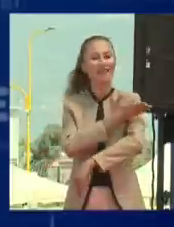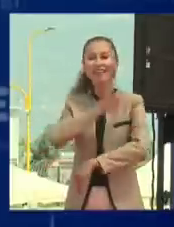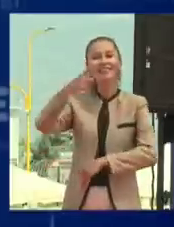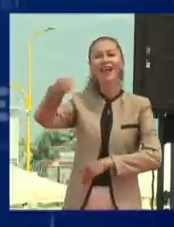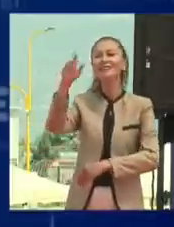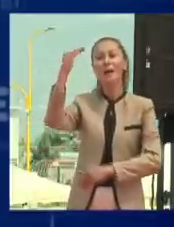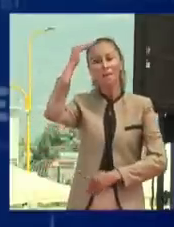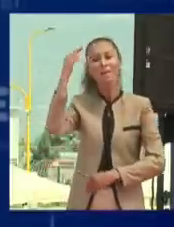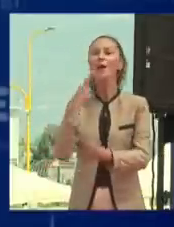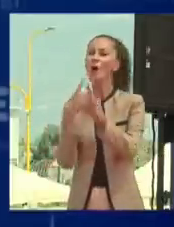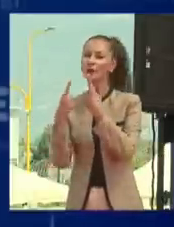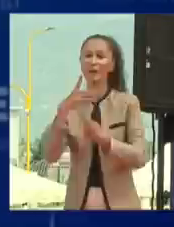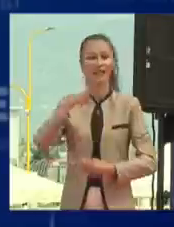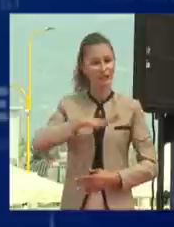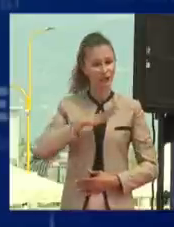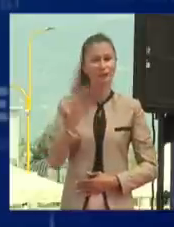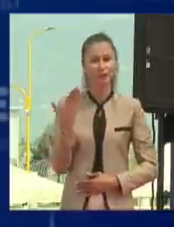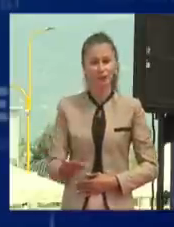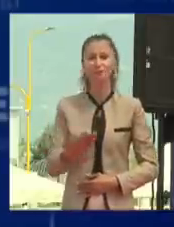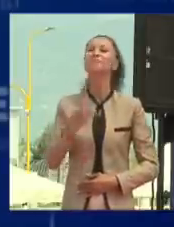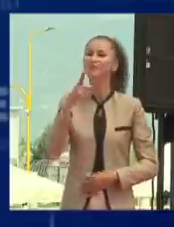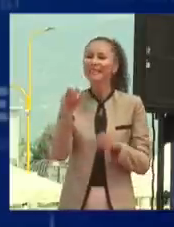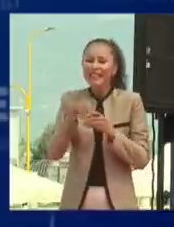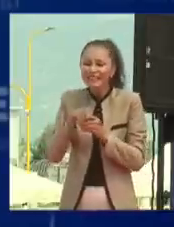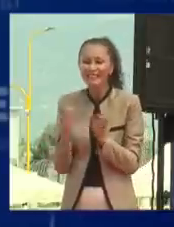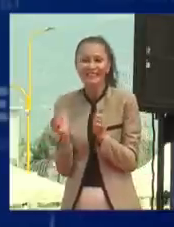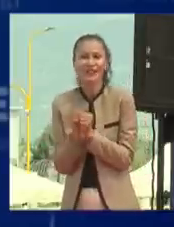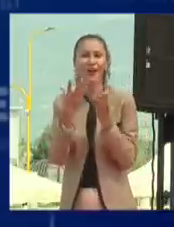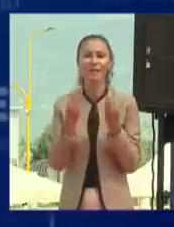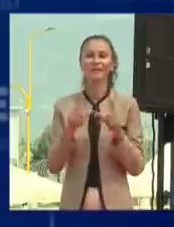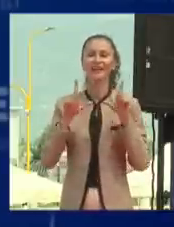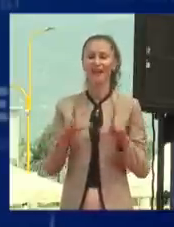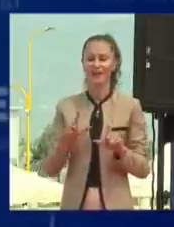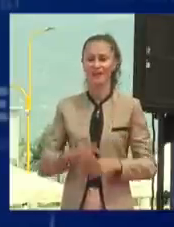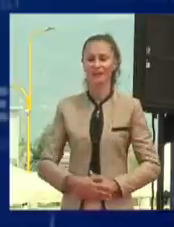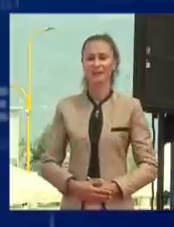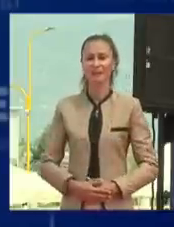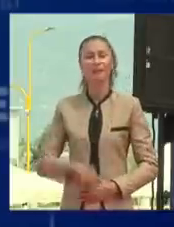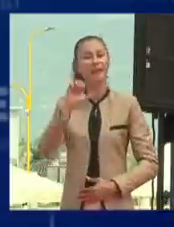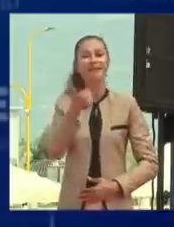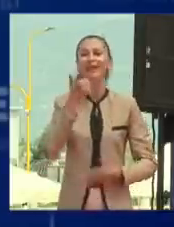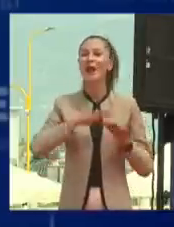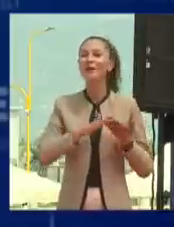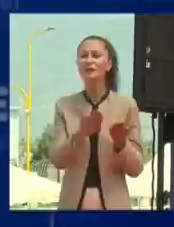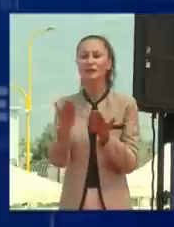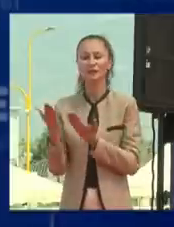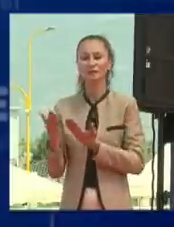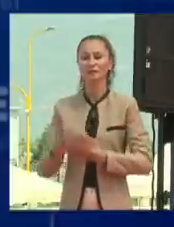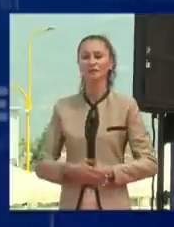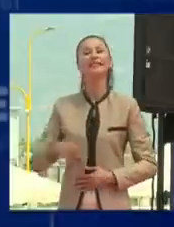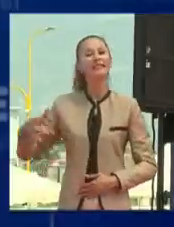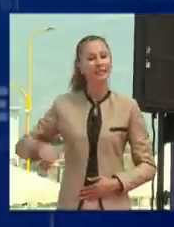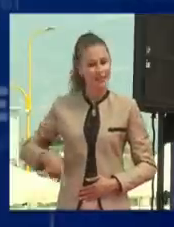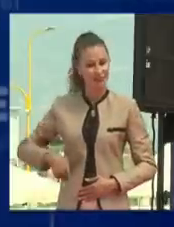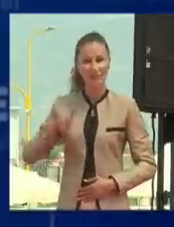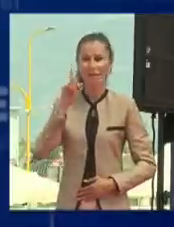Vatandaşlarla merhaba, onlarla konuşmak istiyorum. Bir şekilde iç içe olmamız gerekiyor. Değerli arkadaşlarım,